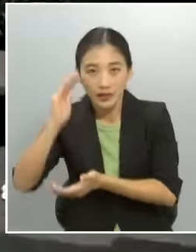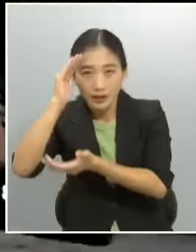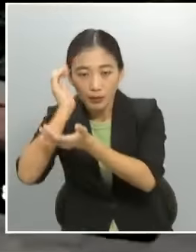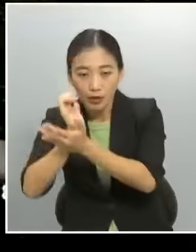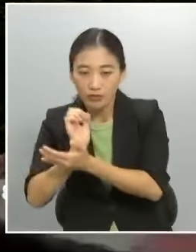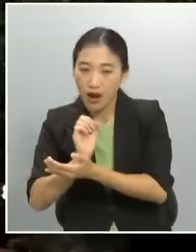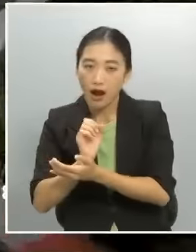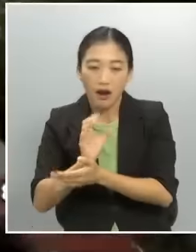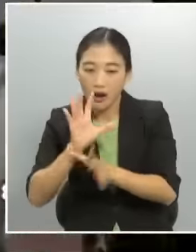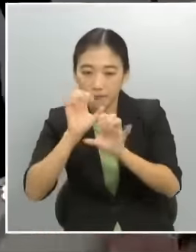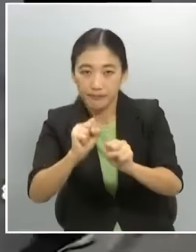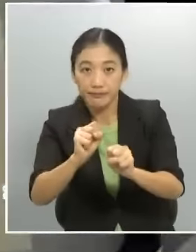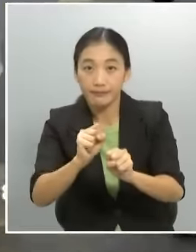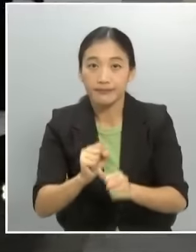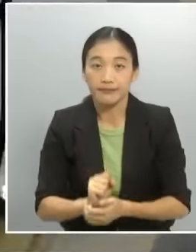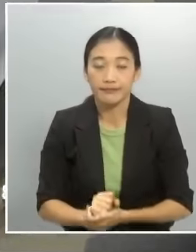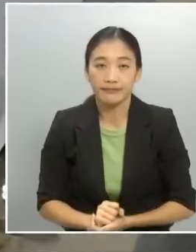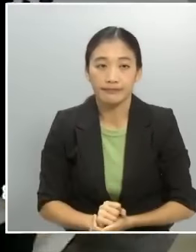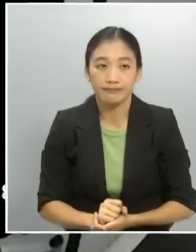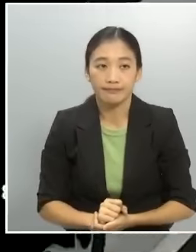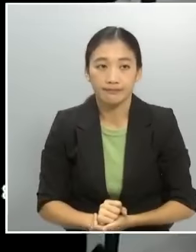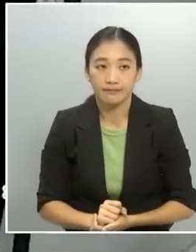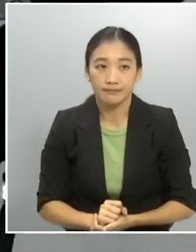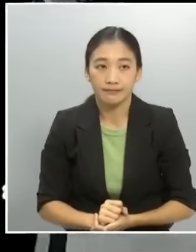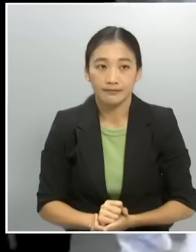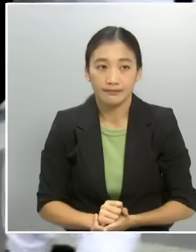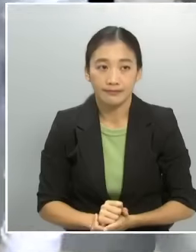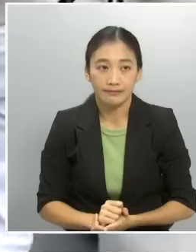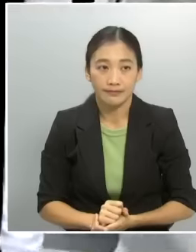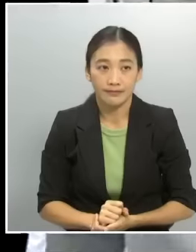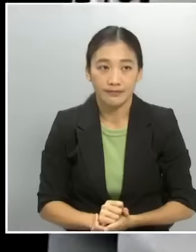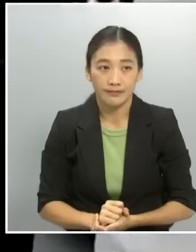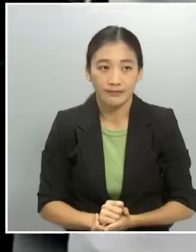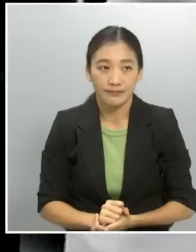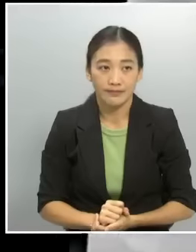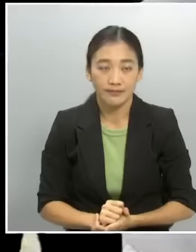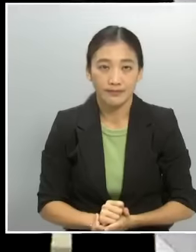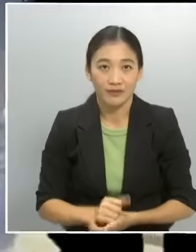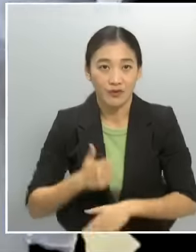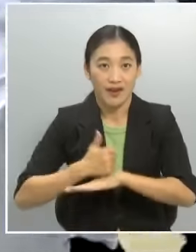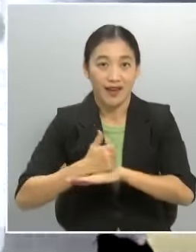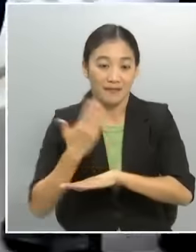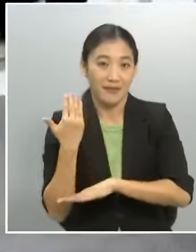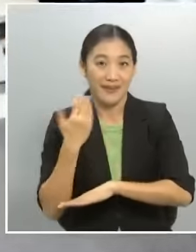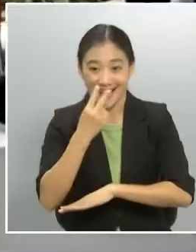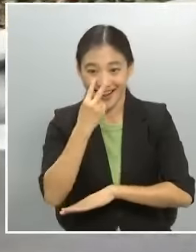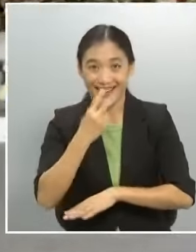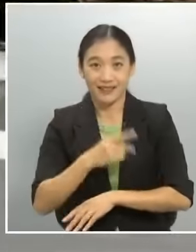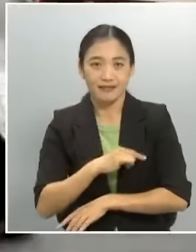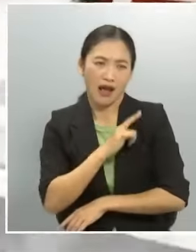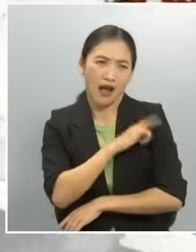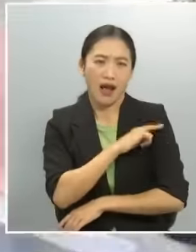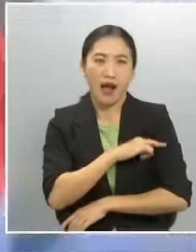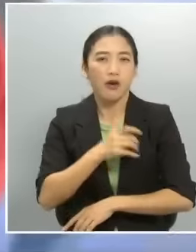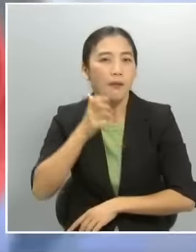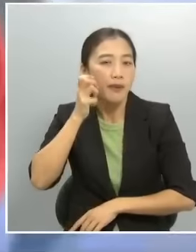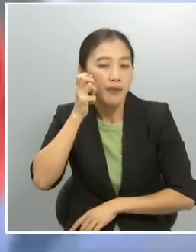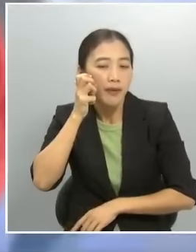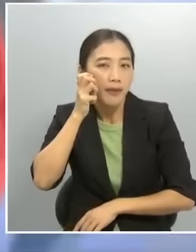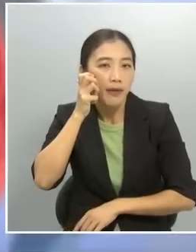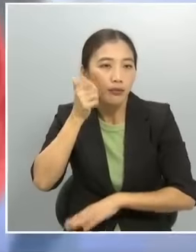าเอามาน ี่นี่ครับ บนรถนี้ใคร ทำไร เอาลงมาน ี่นายนี่นายนะ นายโทรศัพท์อยู่ ค่ ะ นายโทรศัพท์อยู่นายน่าจะ